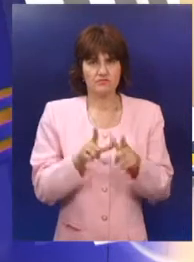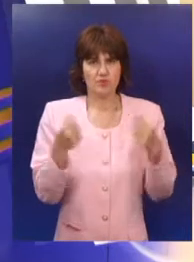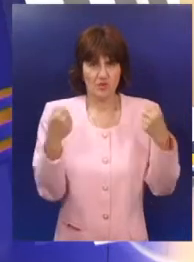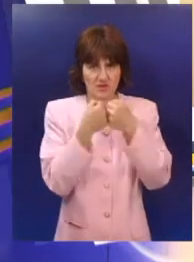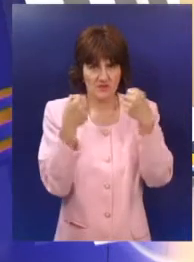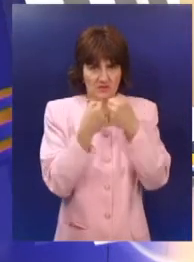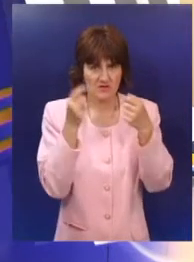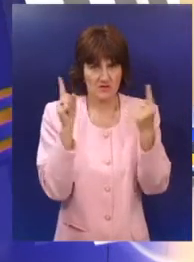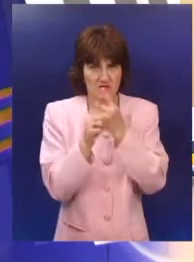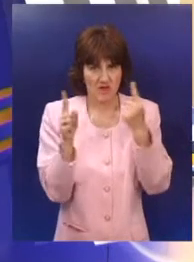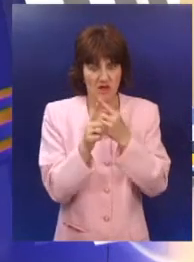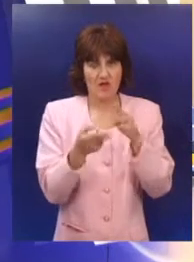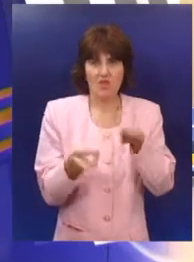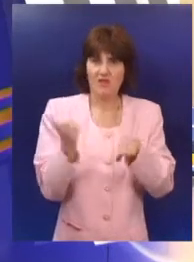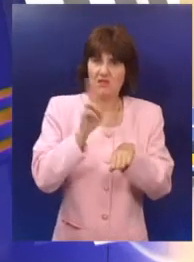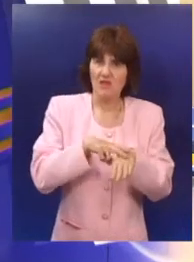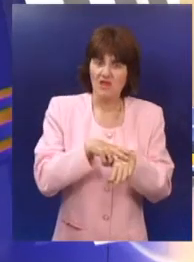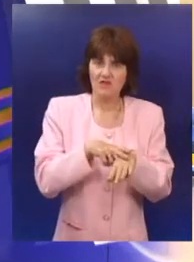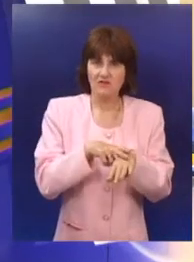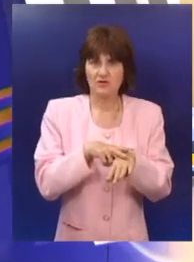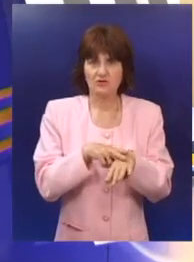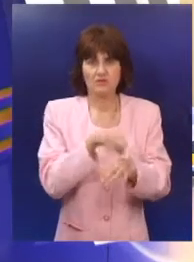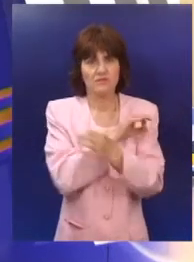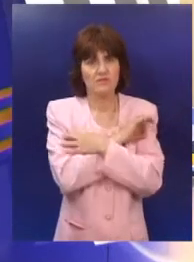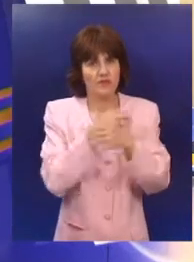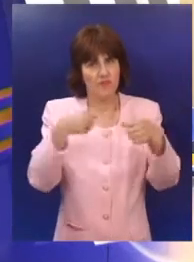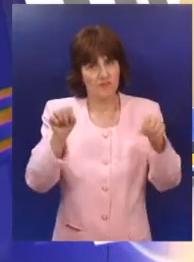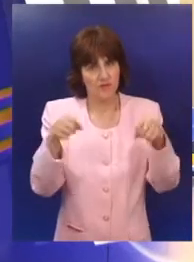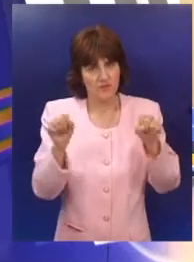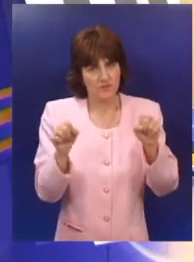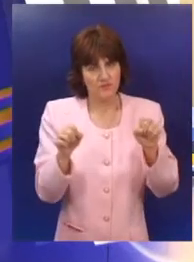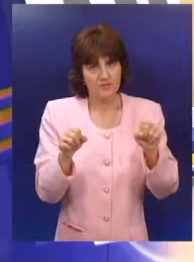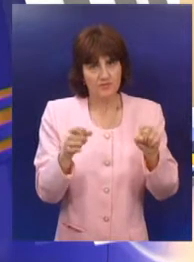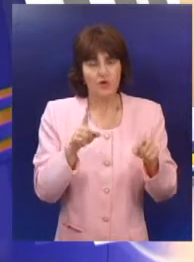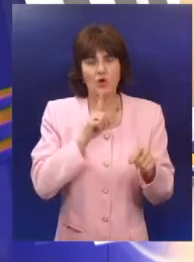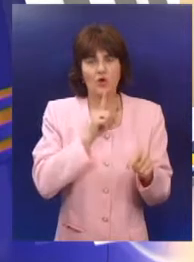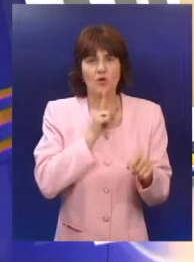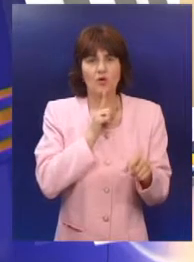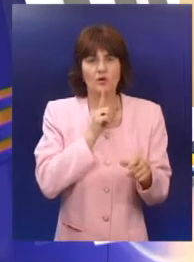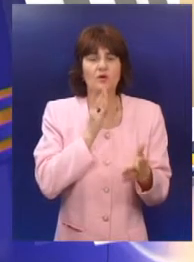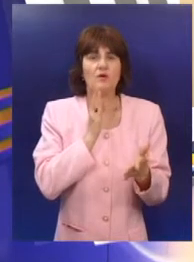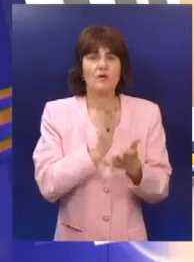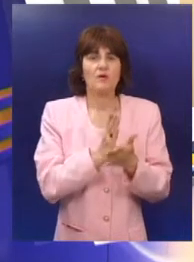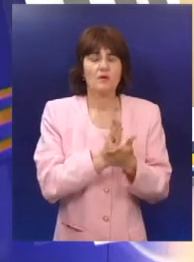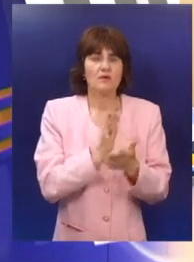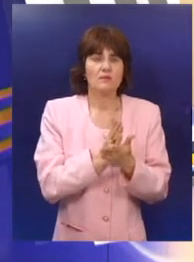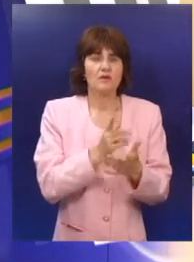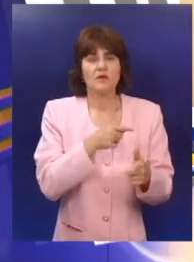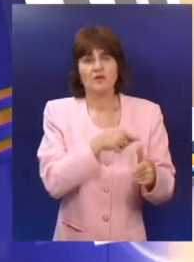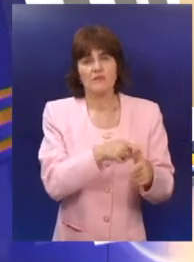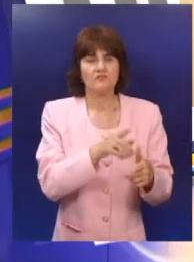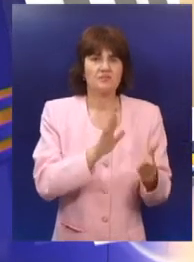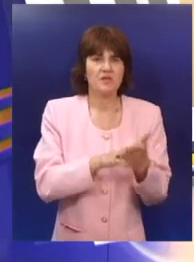nezgodama češće učestvuju vozači mopeda, koji su najčešći